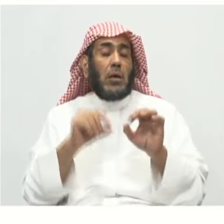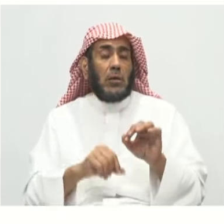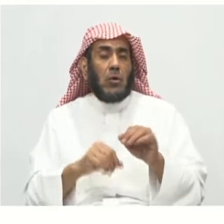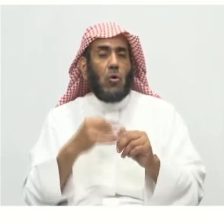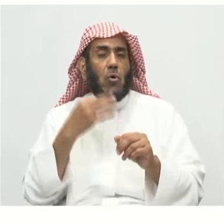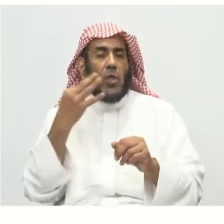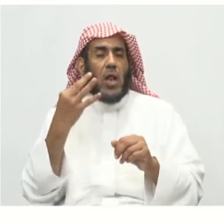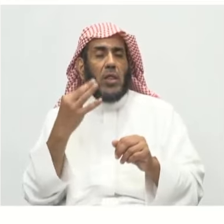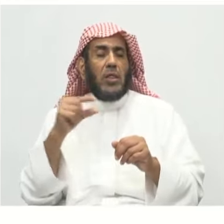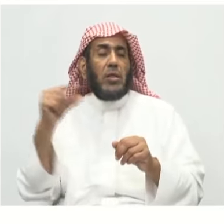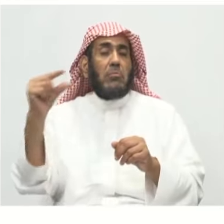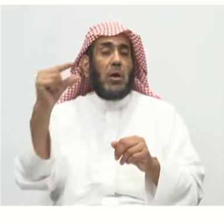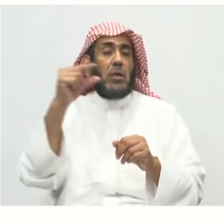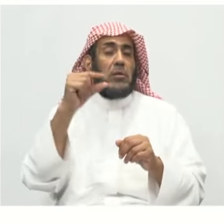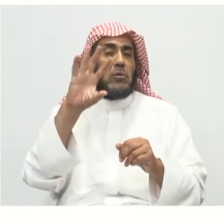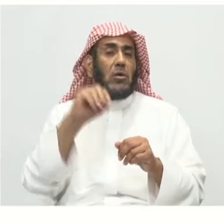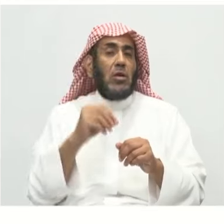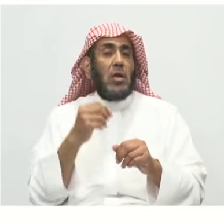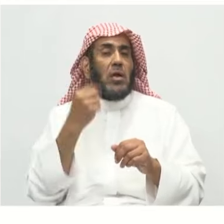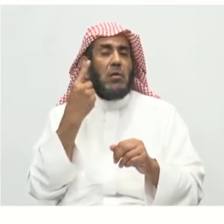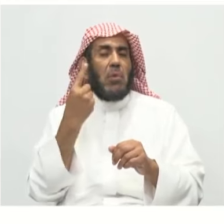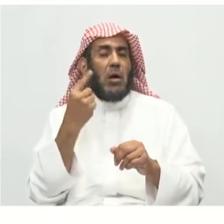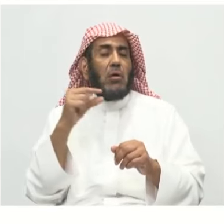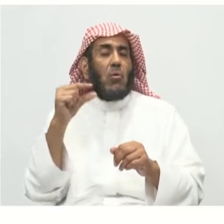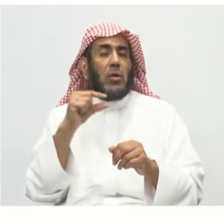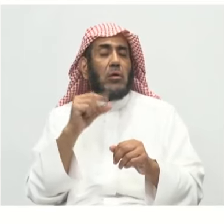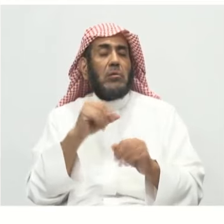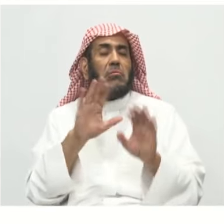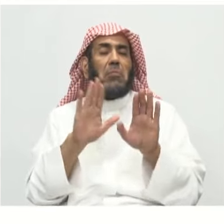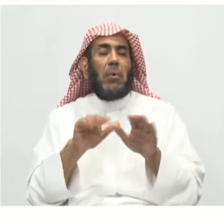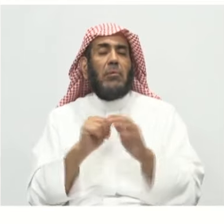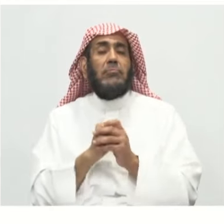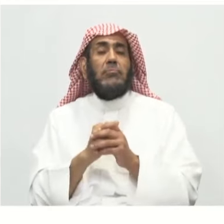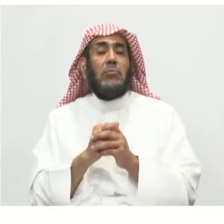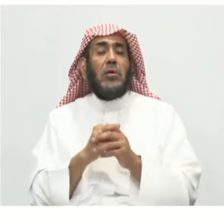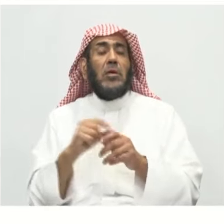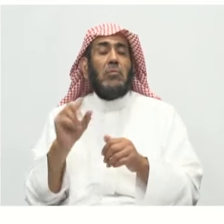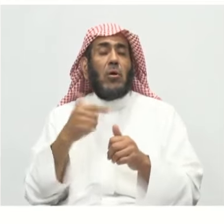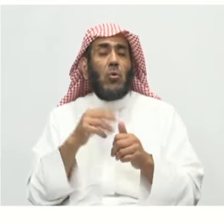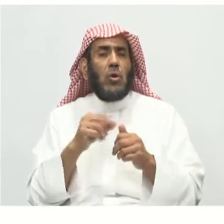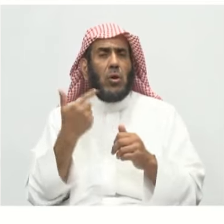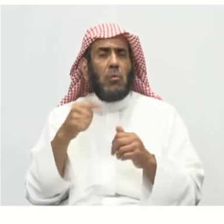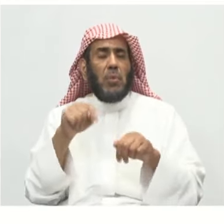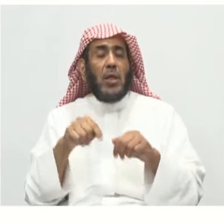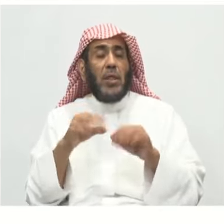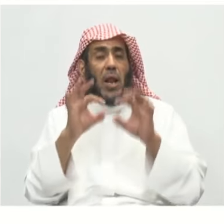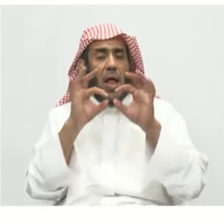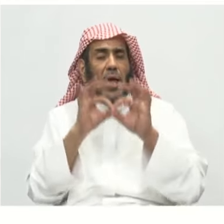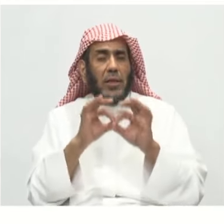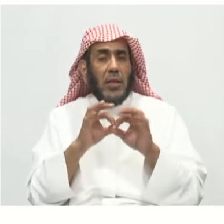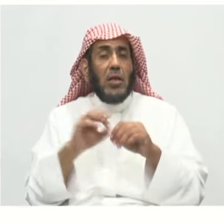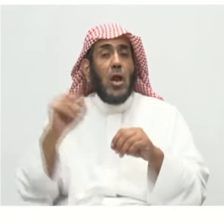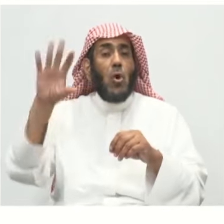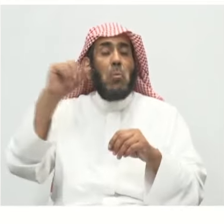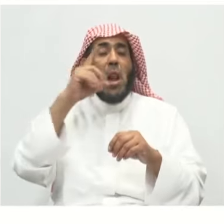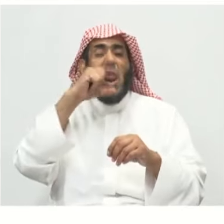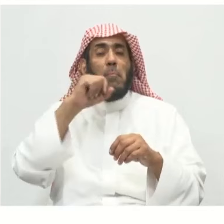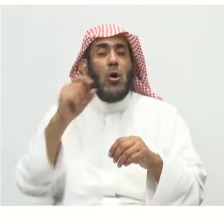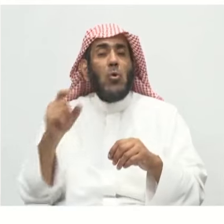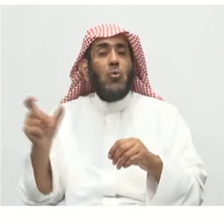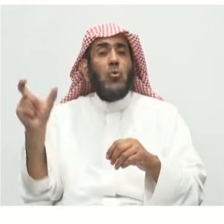ثلاث ثلاث عبارات ان هنا عباره واحده هي التي ستبقى طيب العباره الاولى يظهر لنا من خلال هذه الايات هذه القمان لم يكن